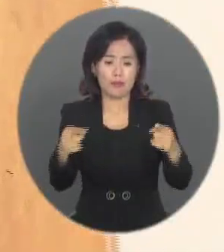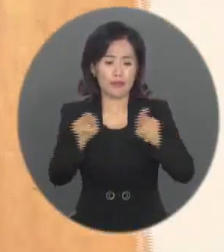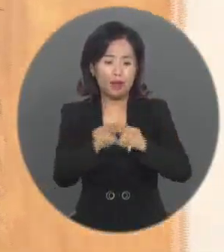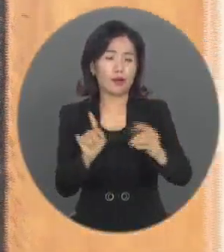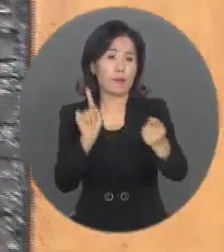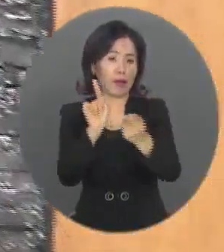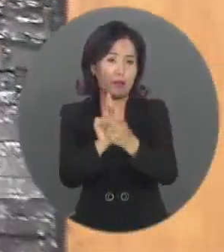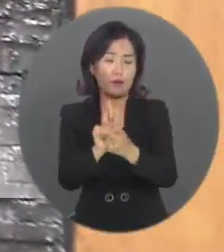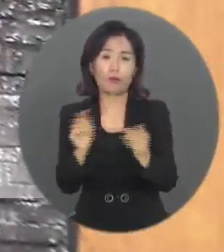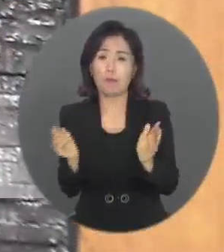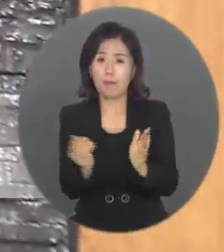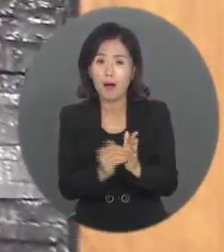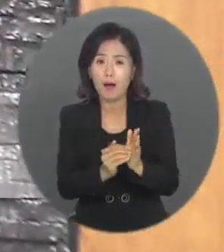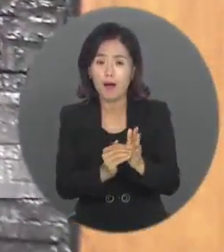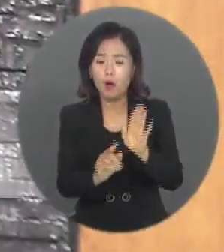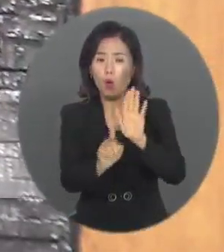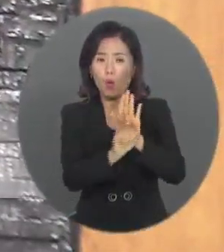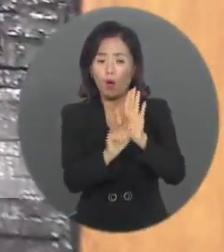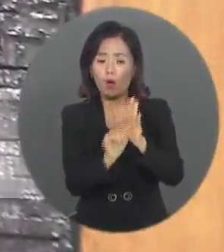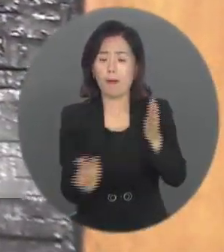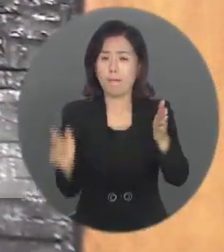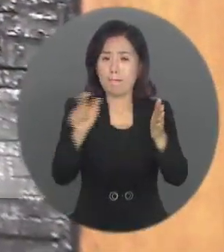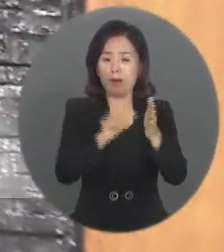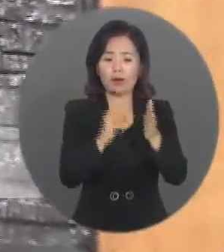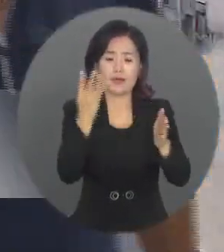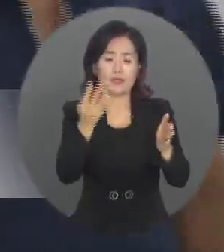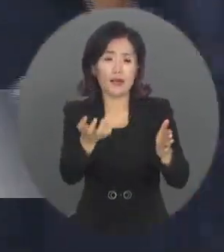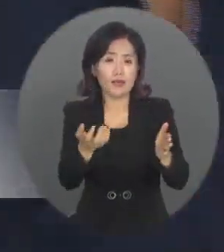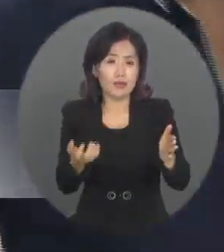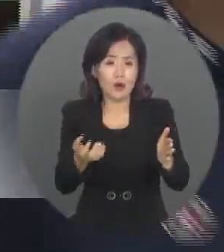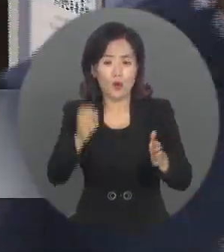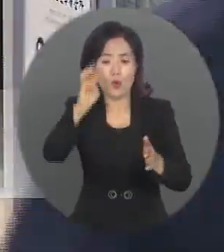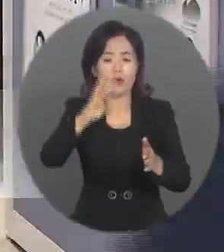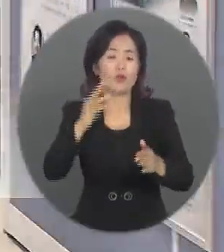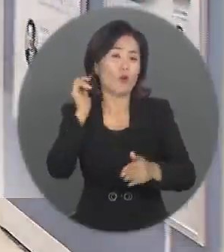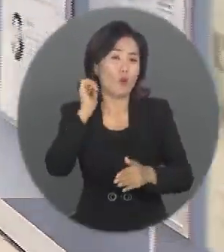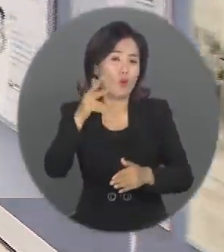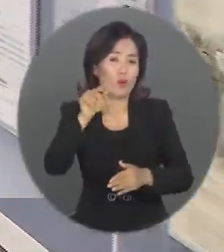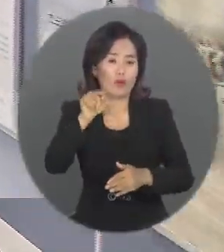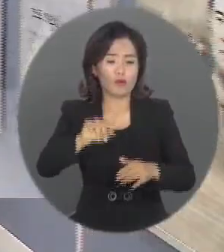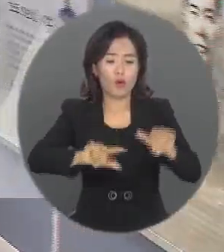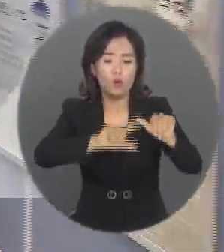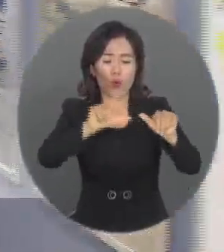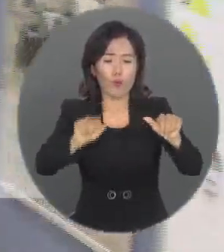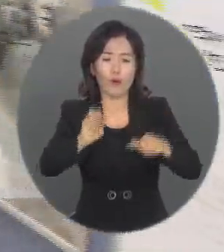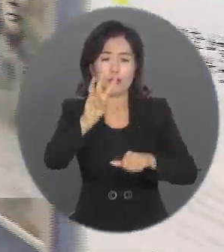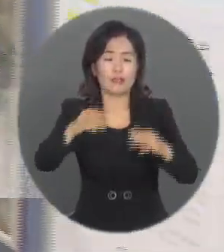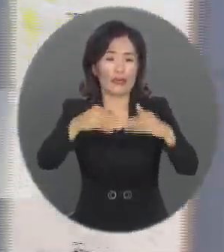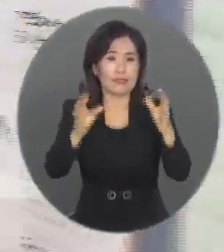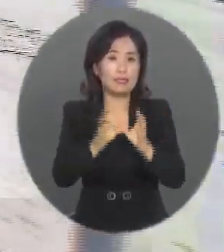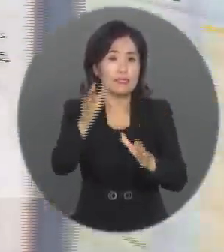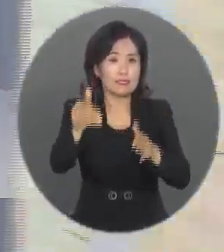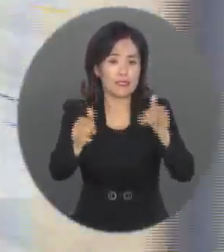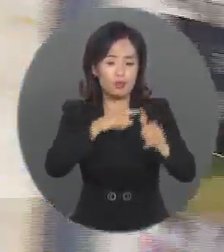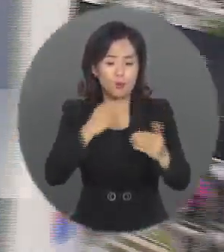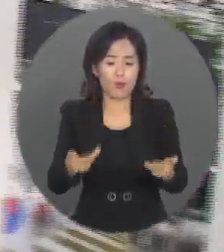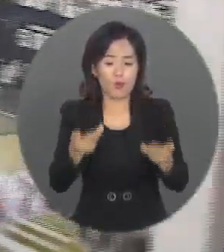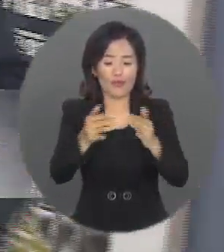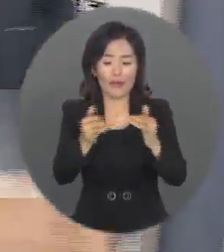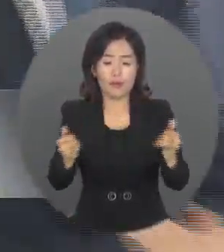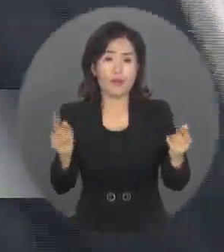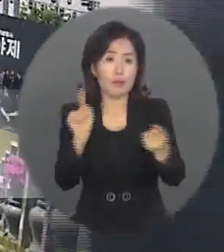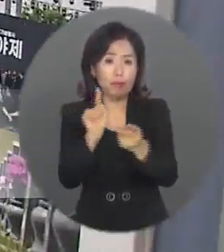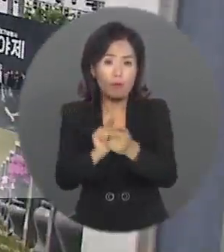드러났습니다. 광고 게재 사흘 전인 지난 25일 광주의 한 호텔에서 5.18 3개 단체장과 보훈부 직원들이